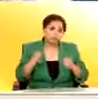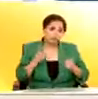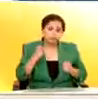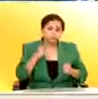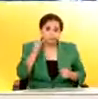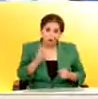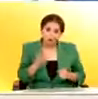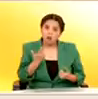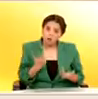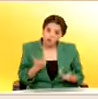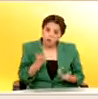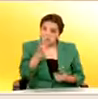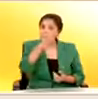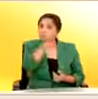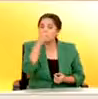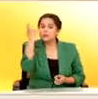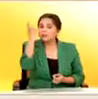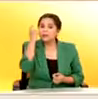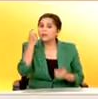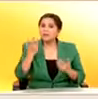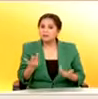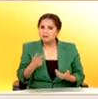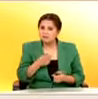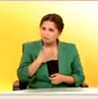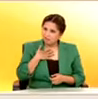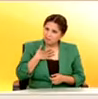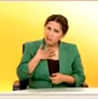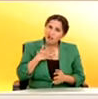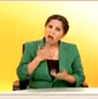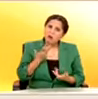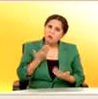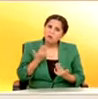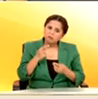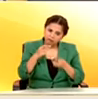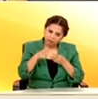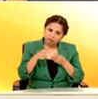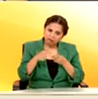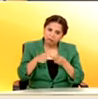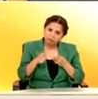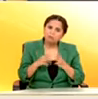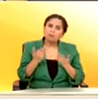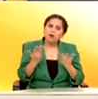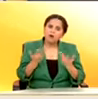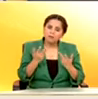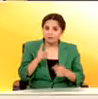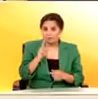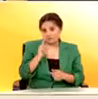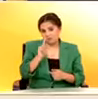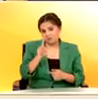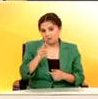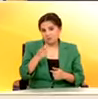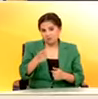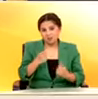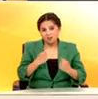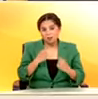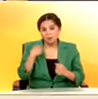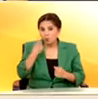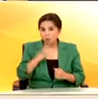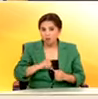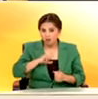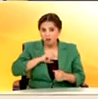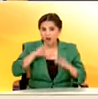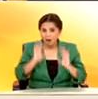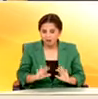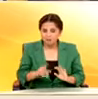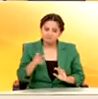लगाना, तो आप सोचेंगे कि कैसे संभव है। लेकिन फौलादी हौसले वाले लोग